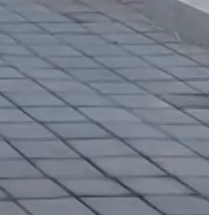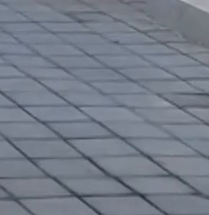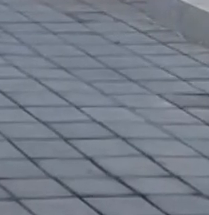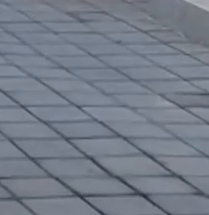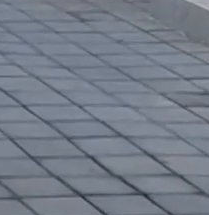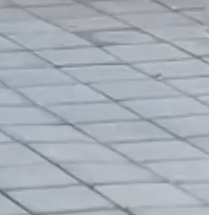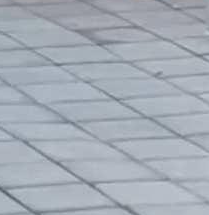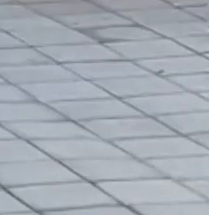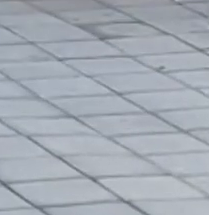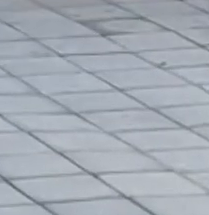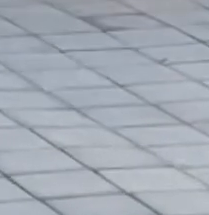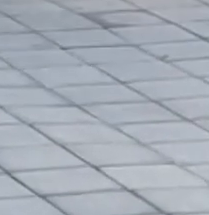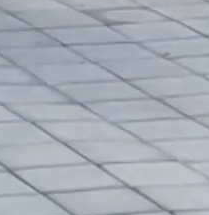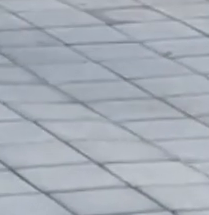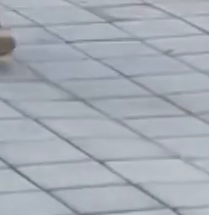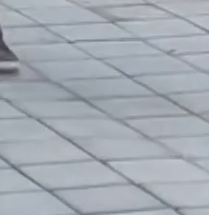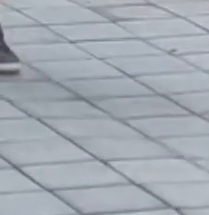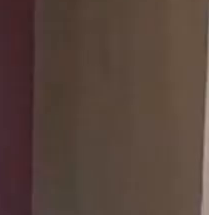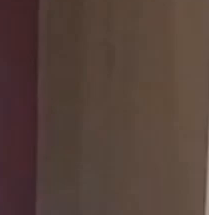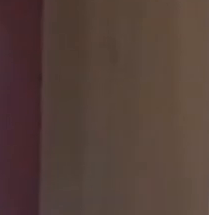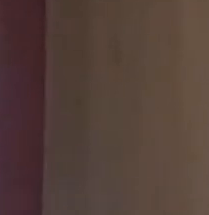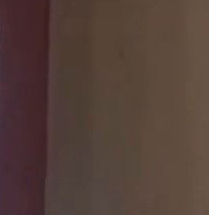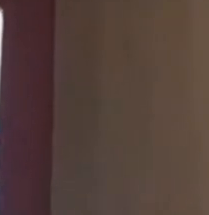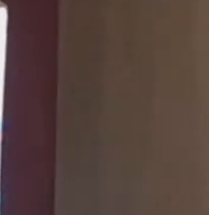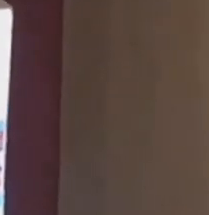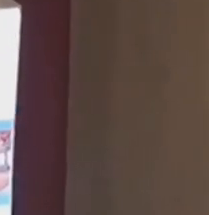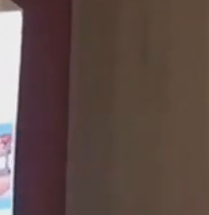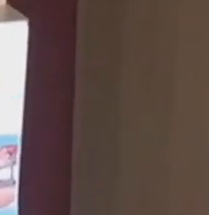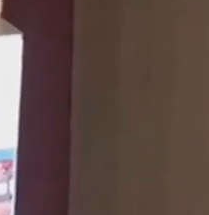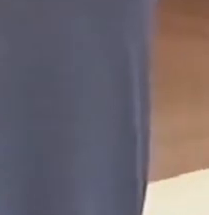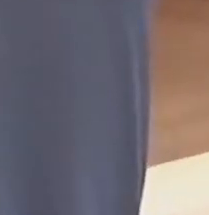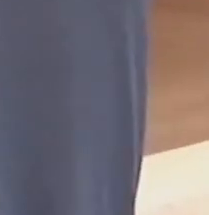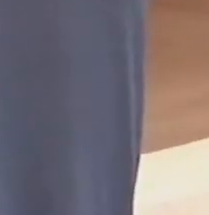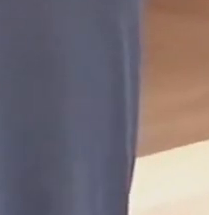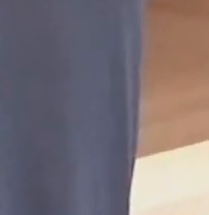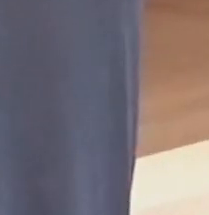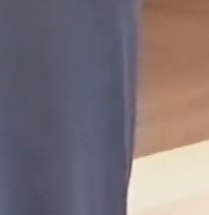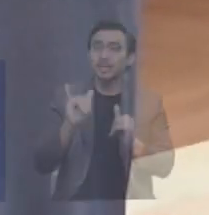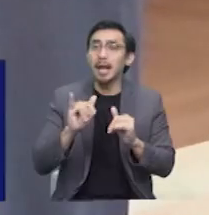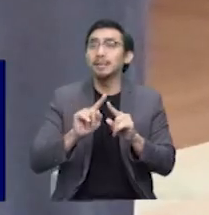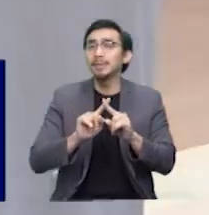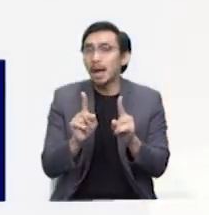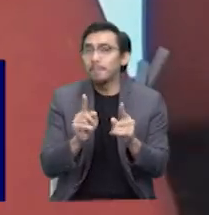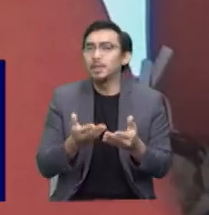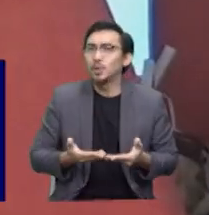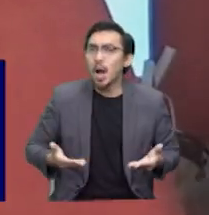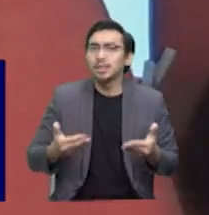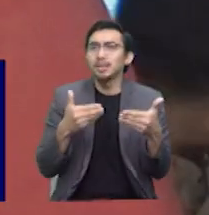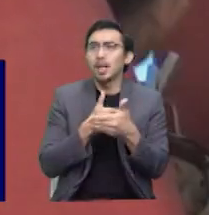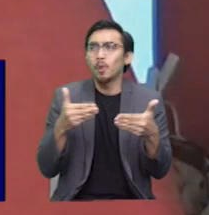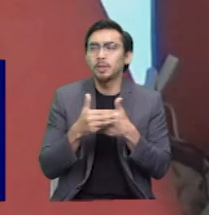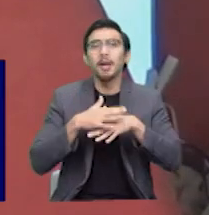Meski terjadi lonjakan, pengelola pelabuhan memastikan operasional armada kapal cepat beroperasi normal. Natal kita